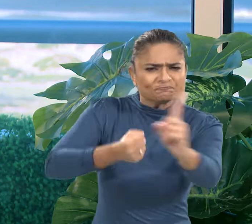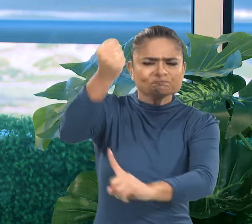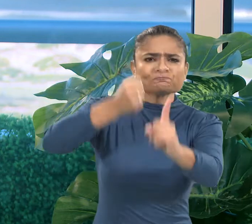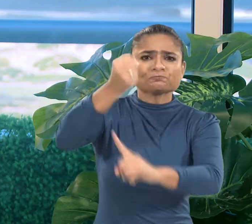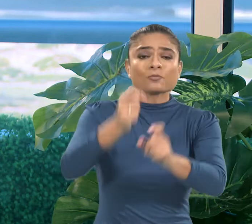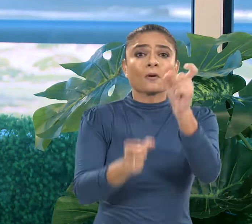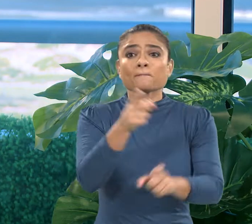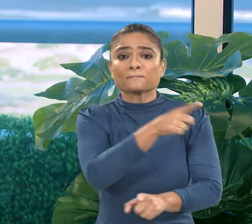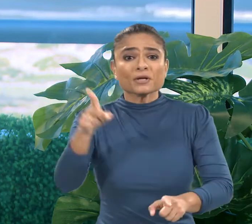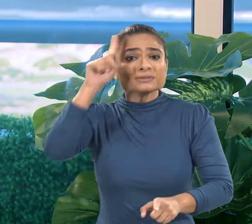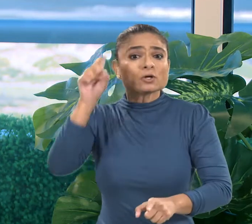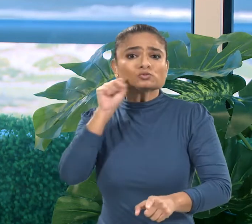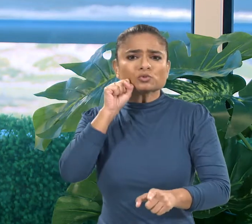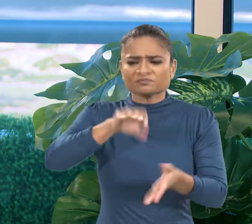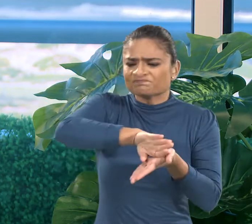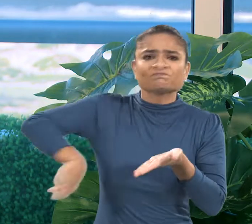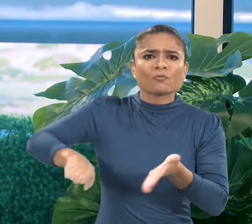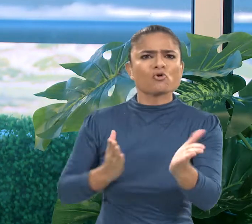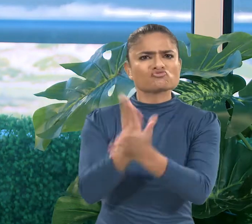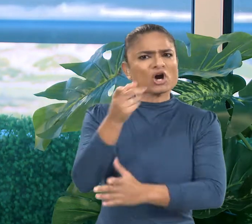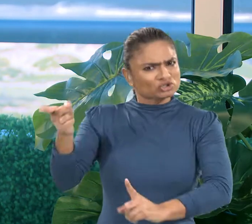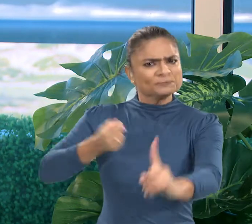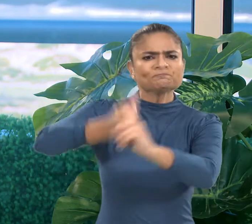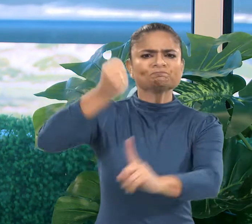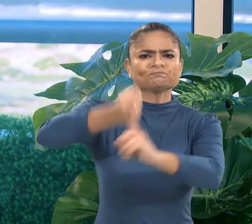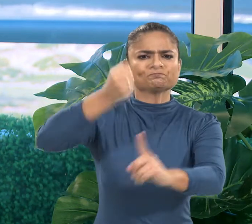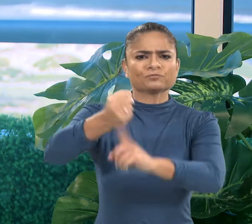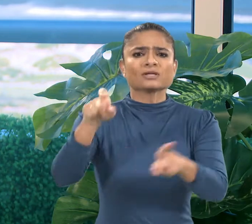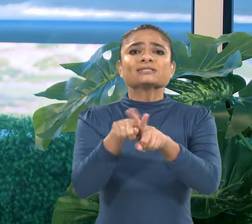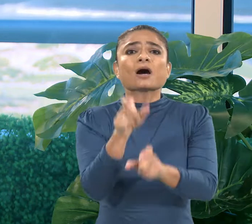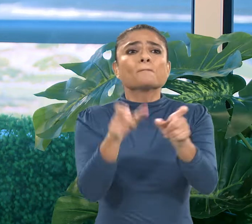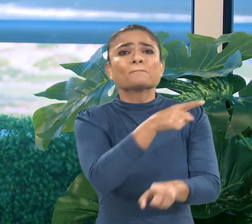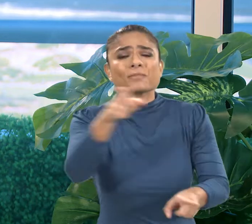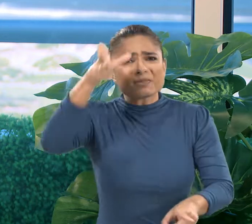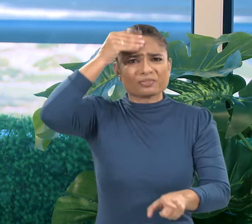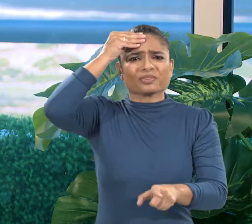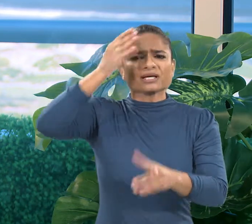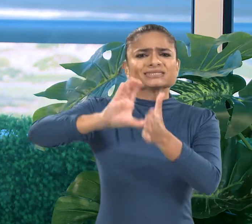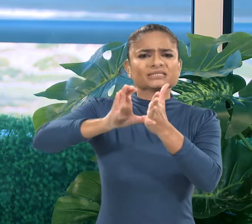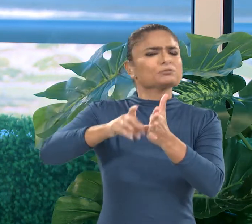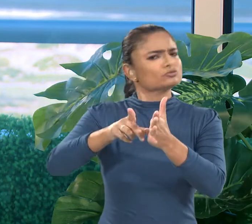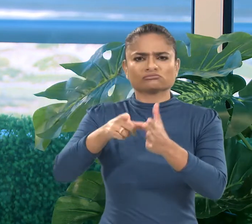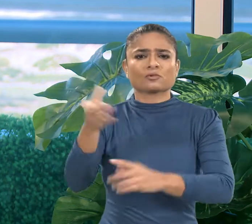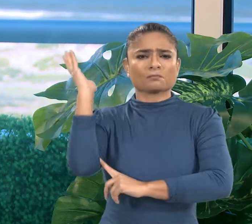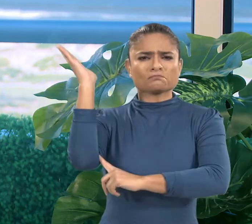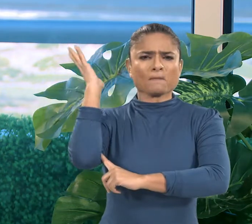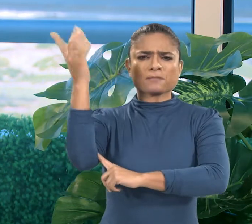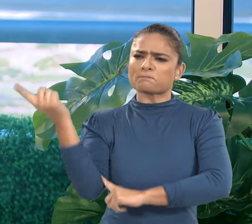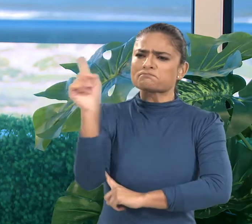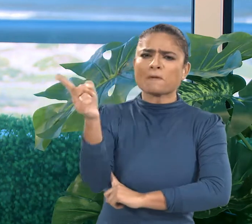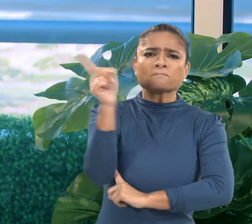Sy pleit vir die regte vir mense wat minder bevoorreg is en vir diegene met intellektuele gestremdhede, wanneer